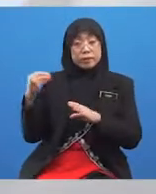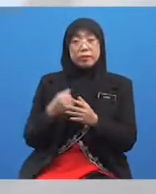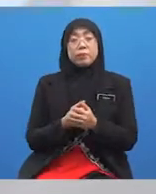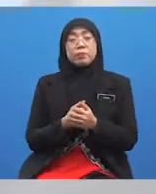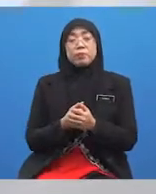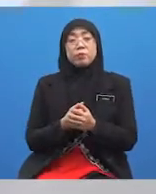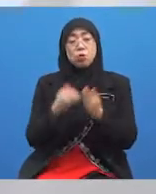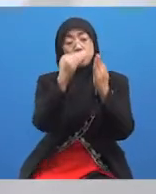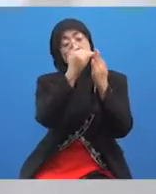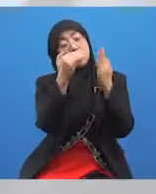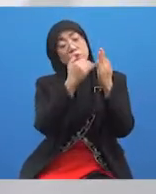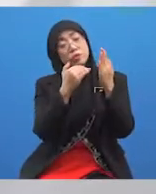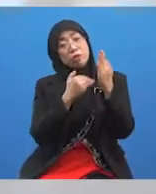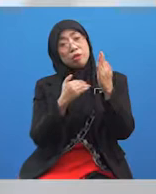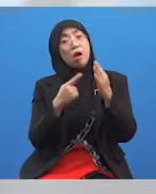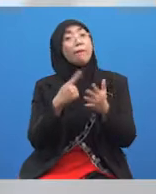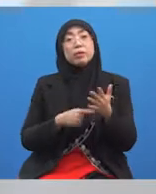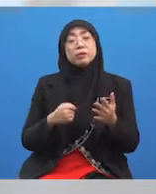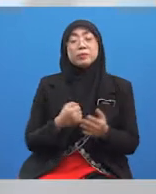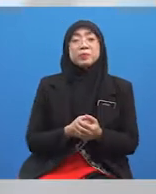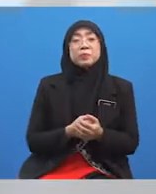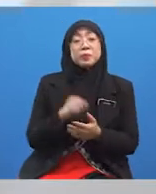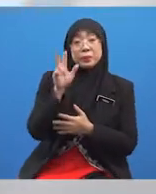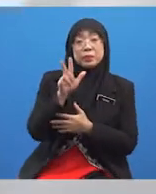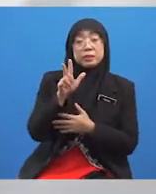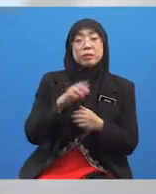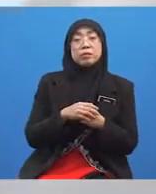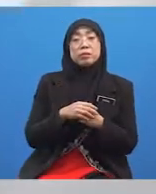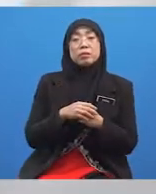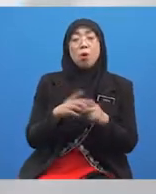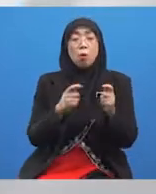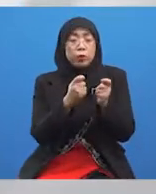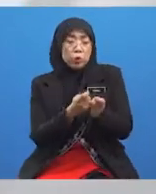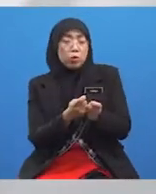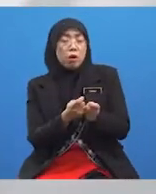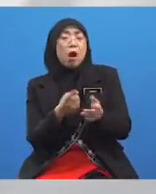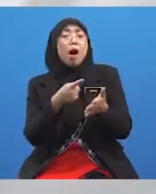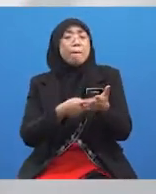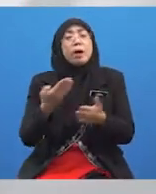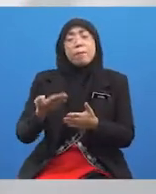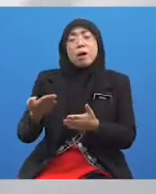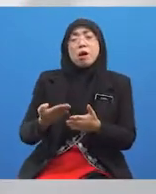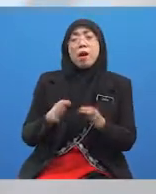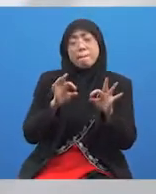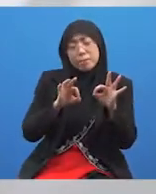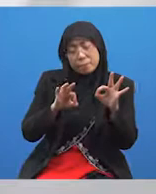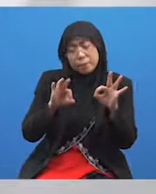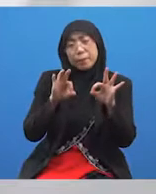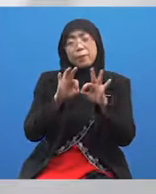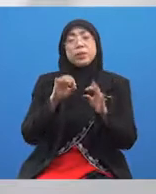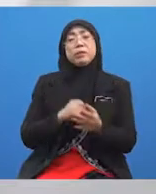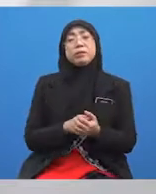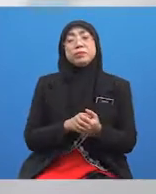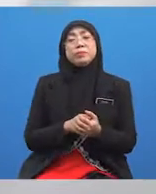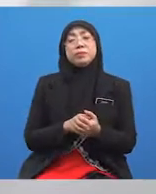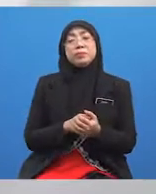Senaraikan ciri-ciri dengan jelas. Yang ketiga, menentukan spesifikasi produk. Kenal pasti ciri dengan jelas.